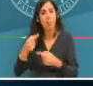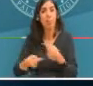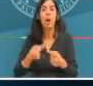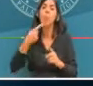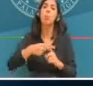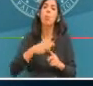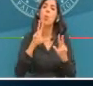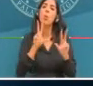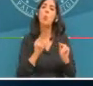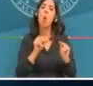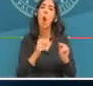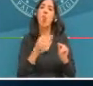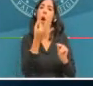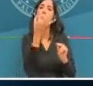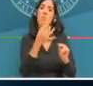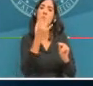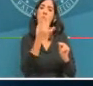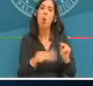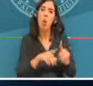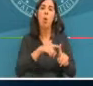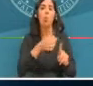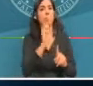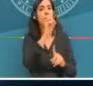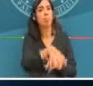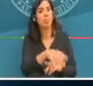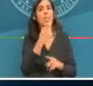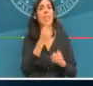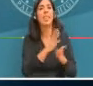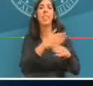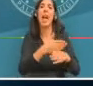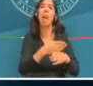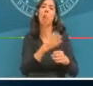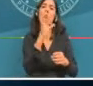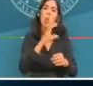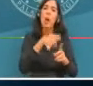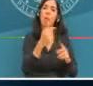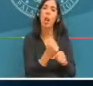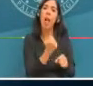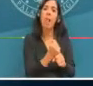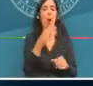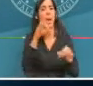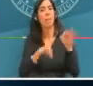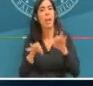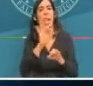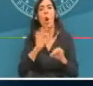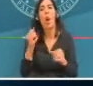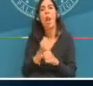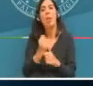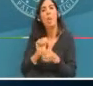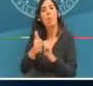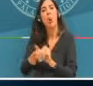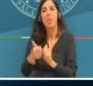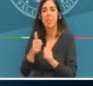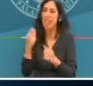intermittenti nello sport e offriremo una ulteriore mensilità del reddito di emergenza e misure di sostegno